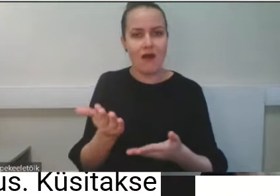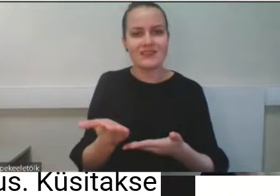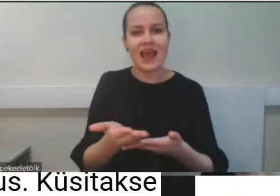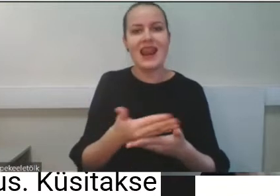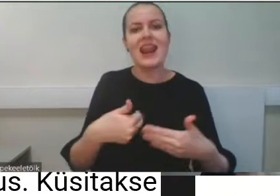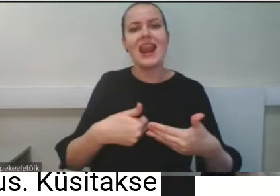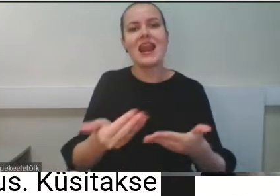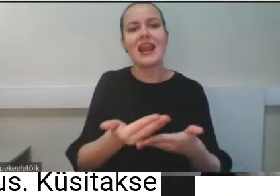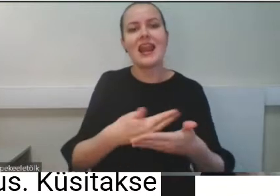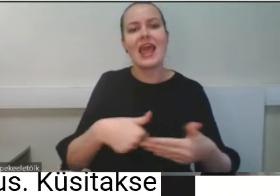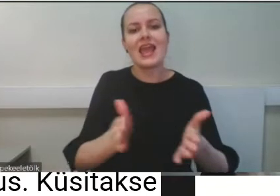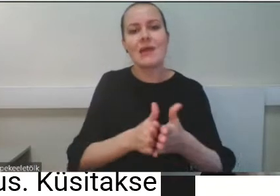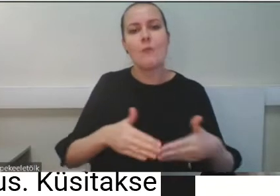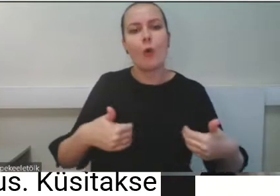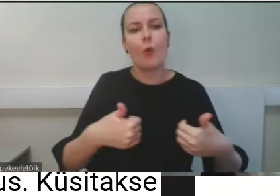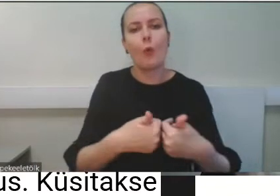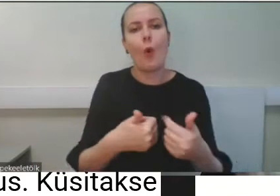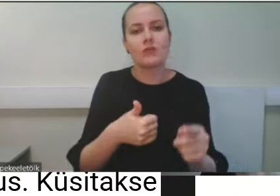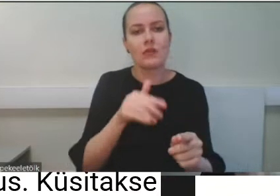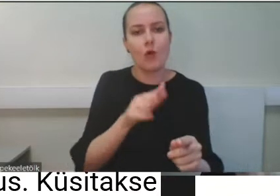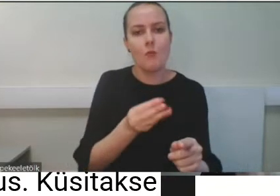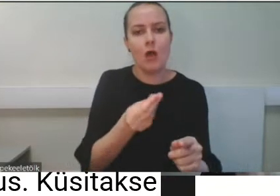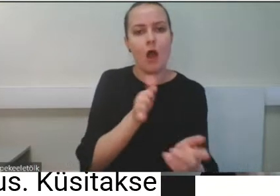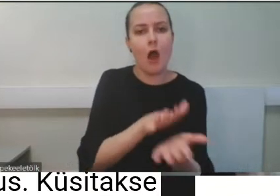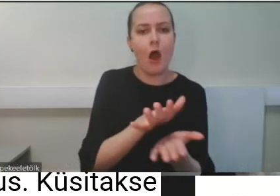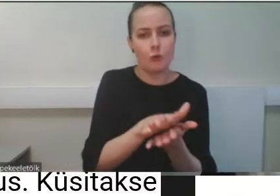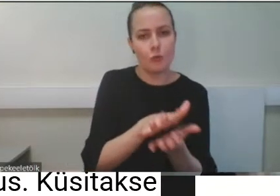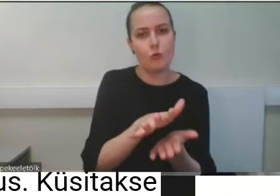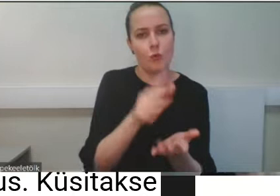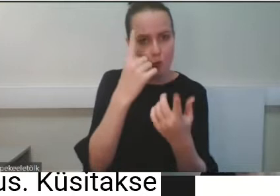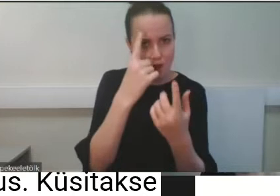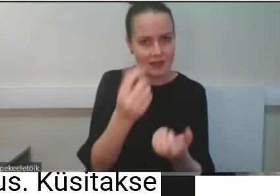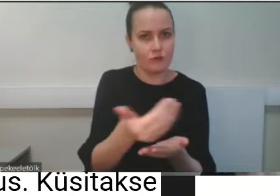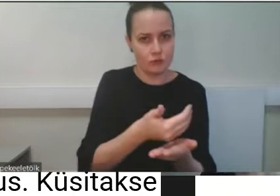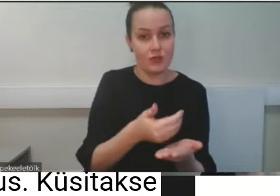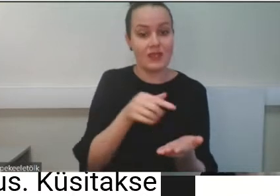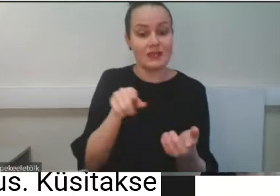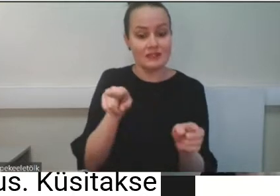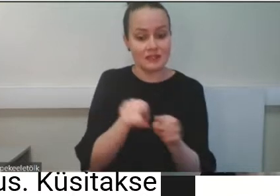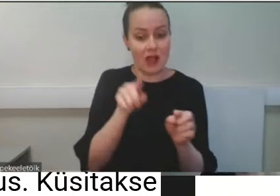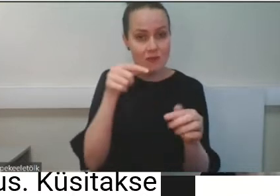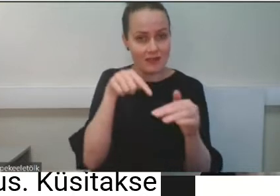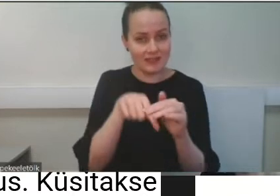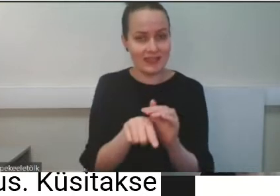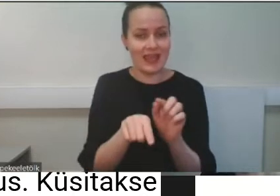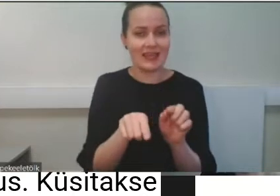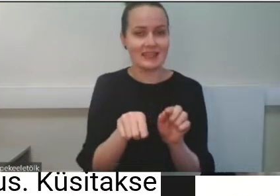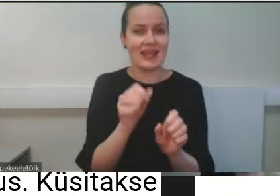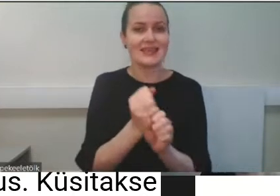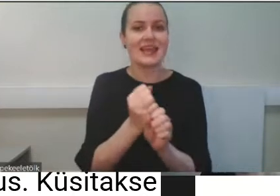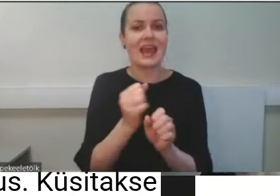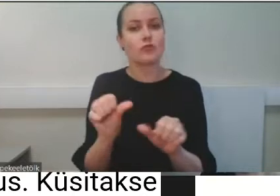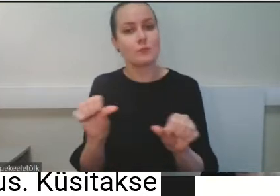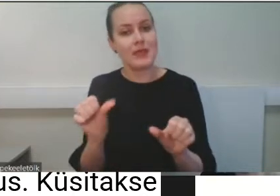Kolmas oluline allikas on leibkonna eelarvuuring, kus siis saame teada erinevate leibkondade kulutused,